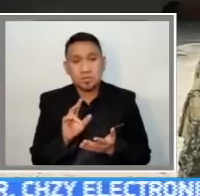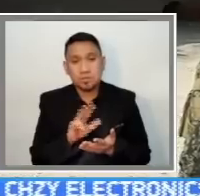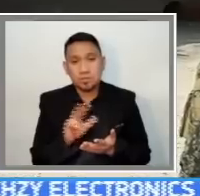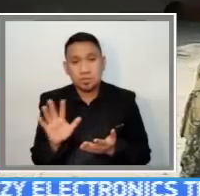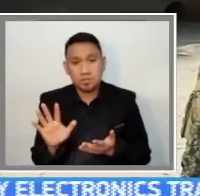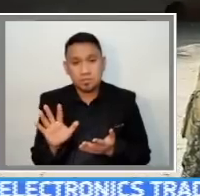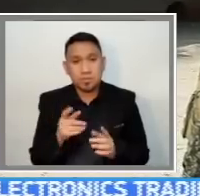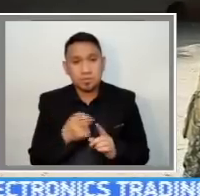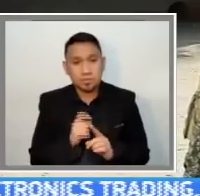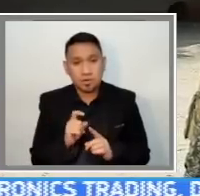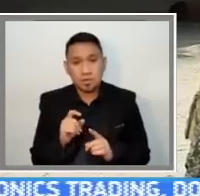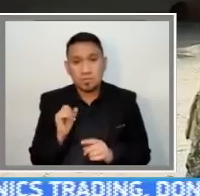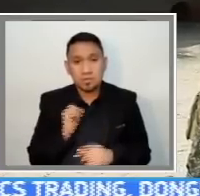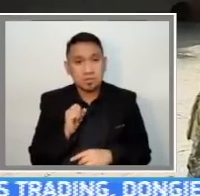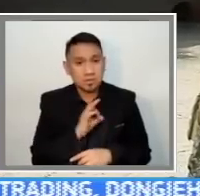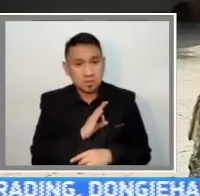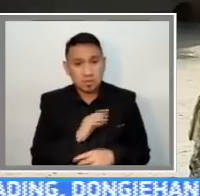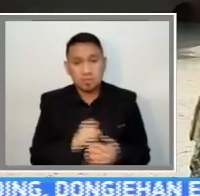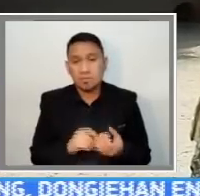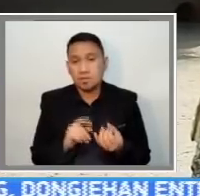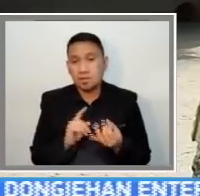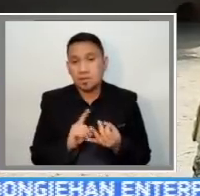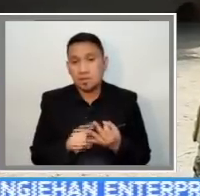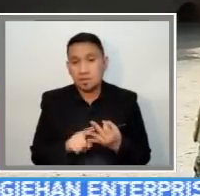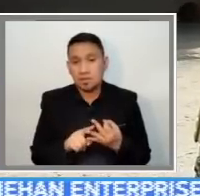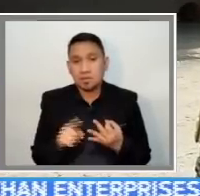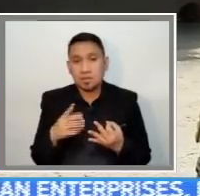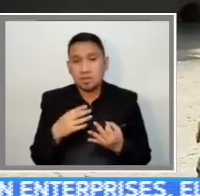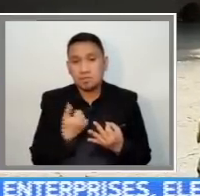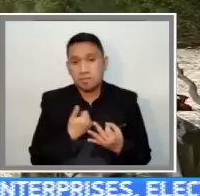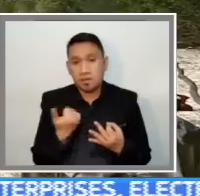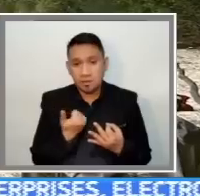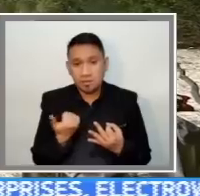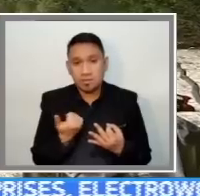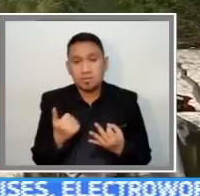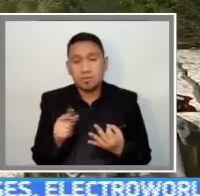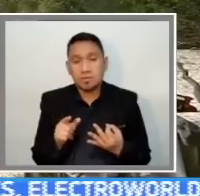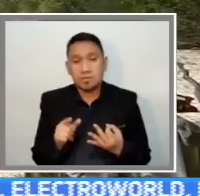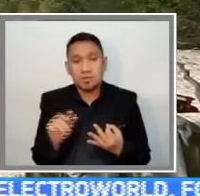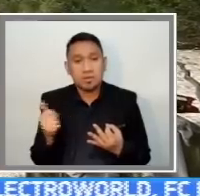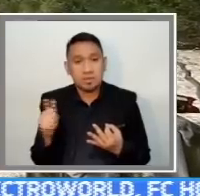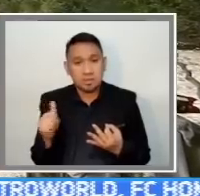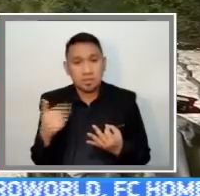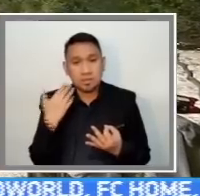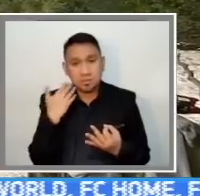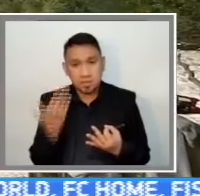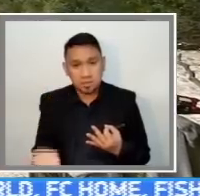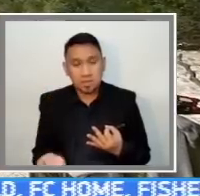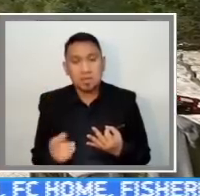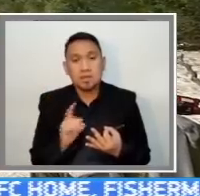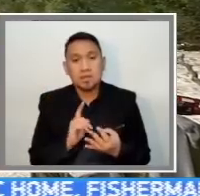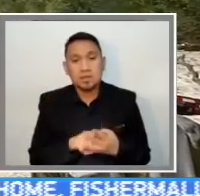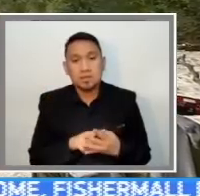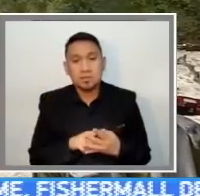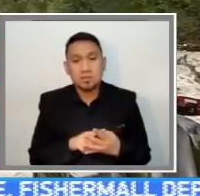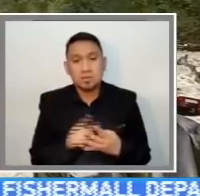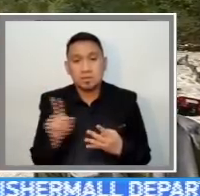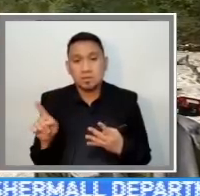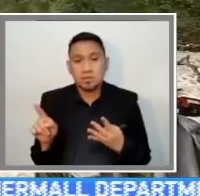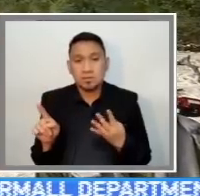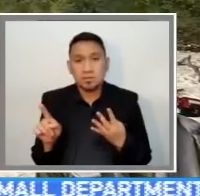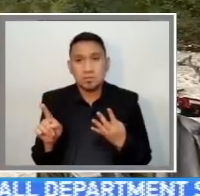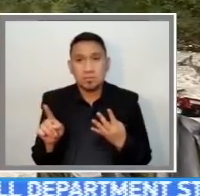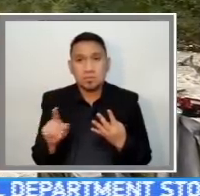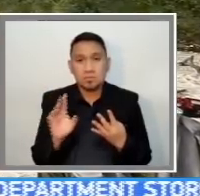crew. Tapos mayroon tayong 10 namatay. Tapos mayroong allegedly na 7